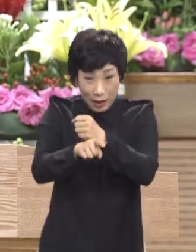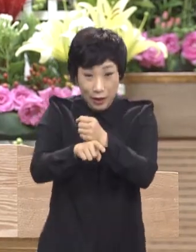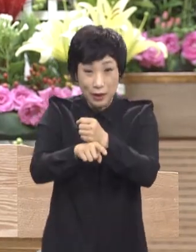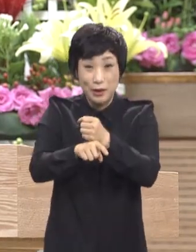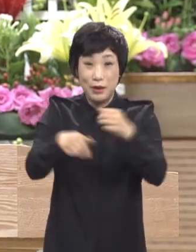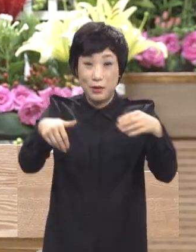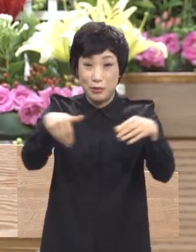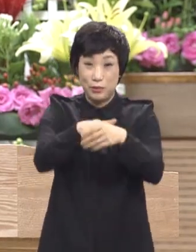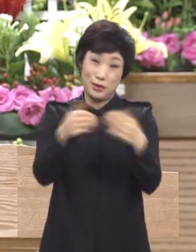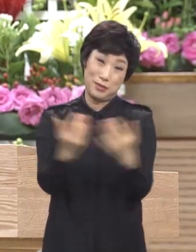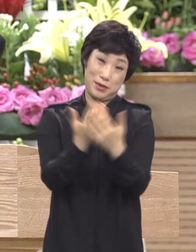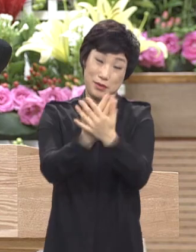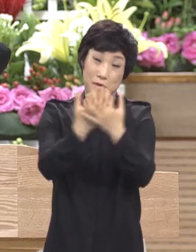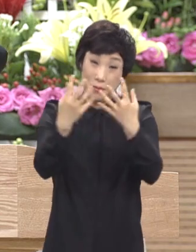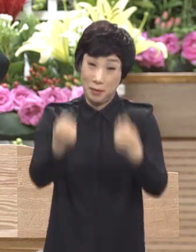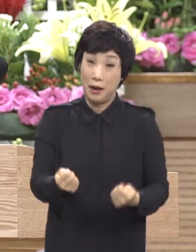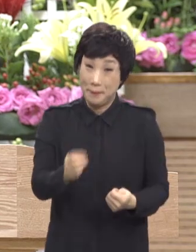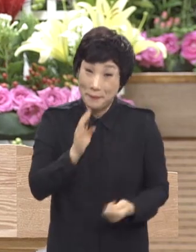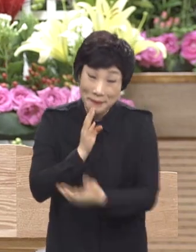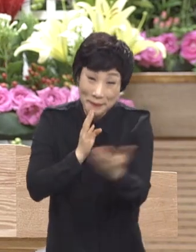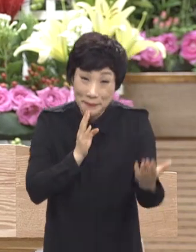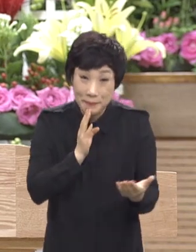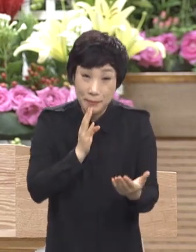문명이 그렇게 고도로 발달했어도